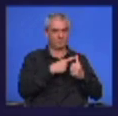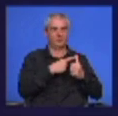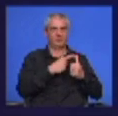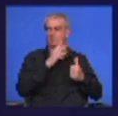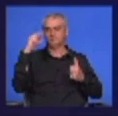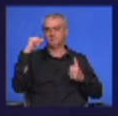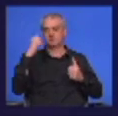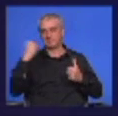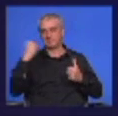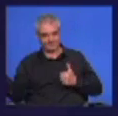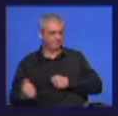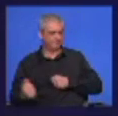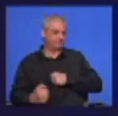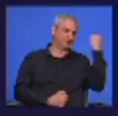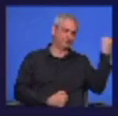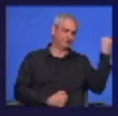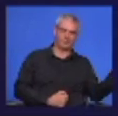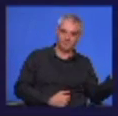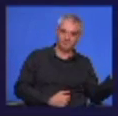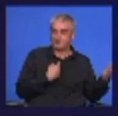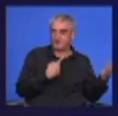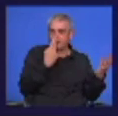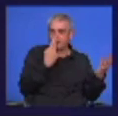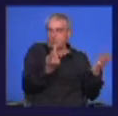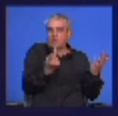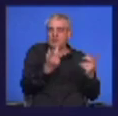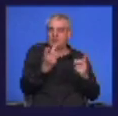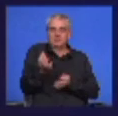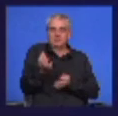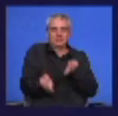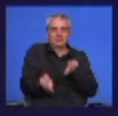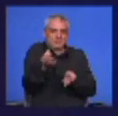את ההתבטאויות משמאל, אני רואה את הציניות, אני רואה את,